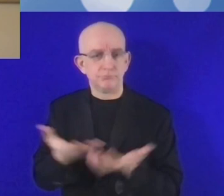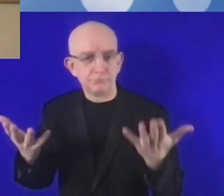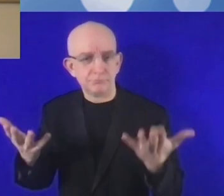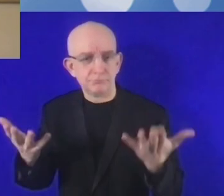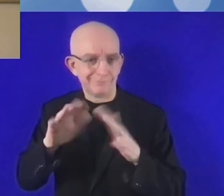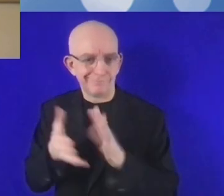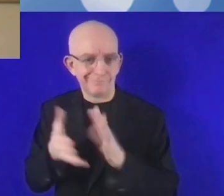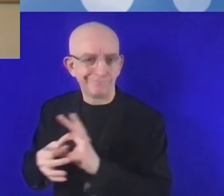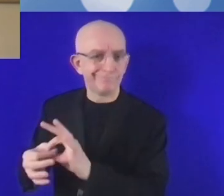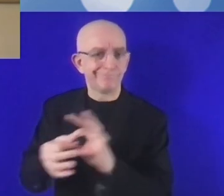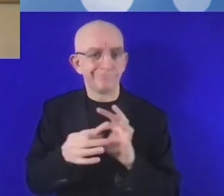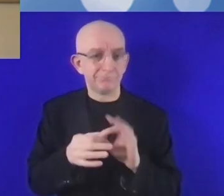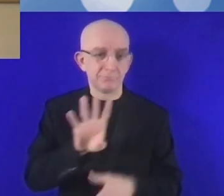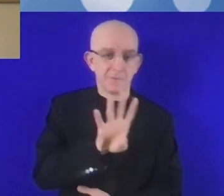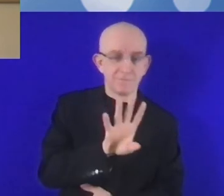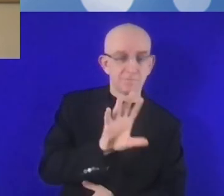некоторых рынках